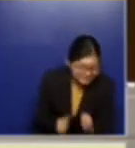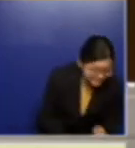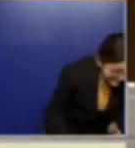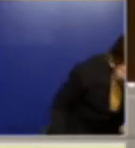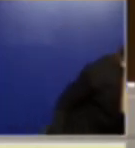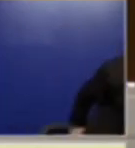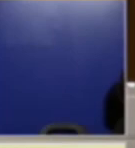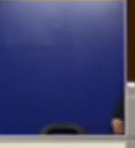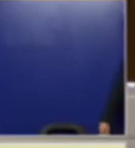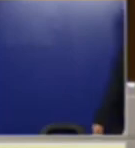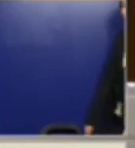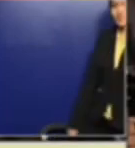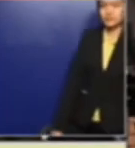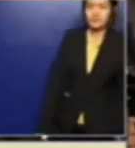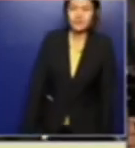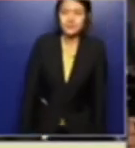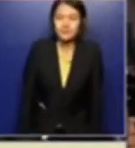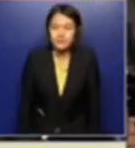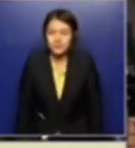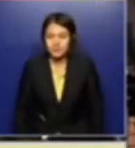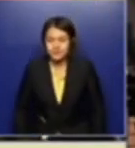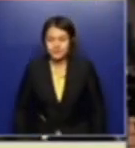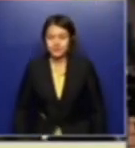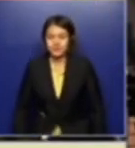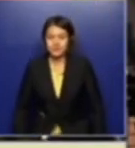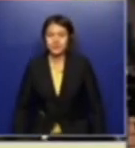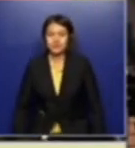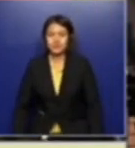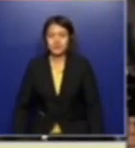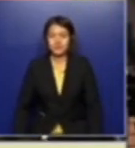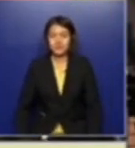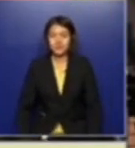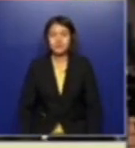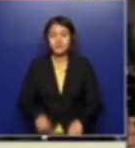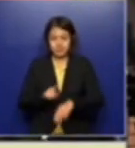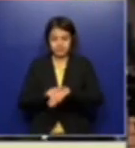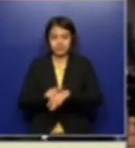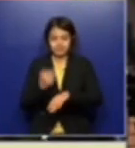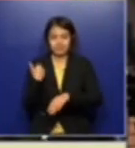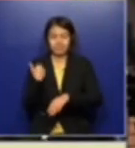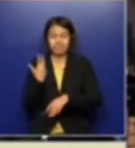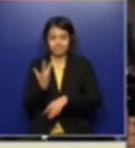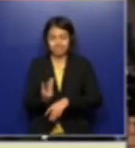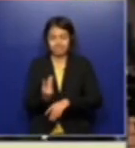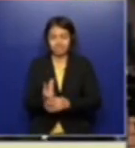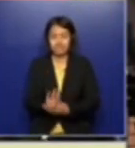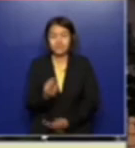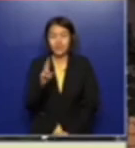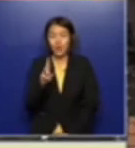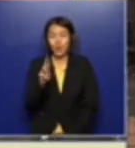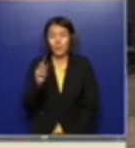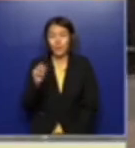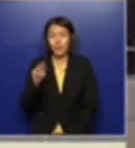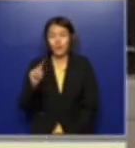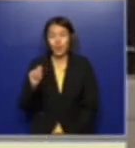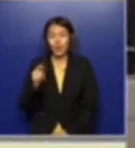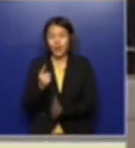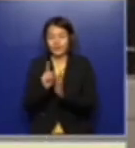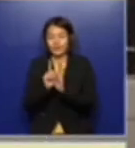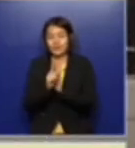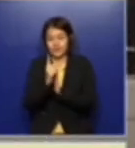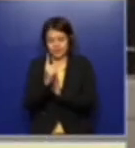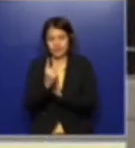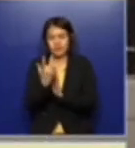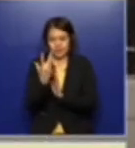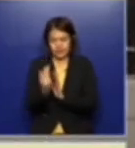ธานครับขออนุญาตครับ คุณโรงงานยังมีเวลาคุณอยู่นะครับแต่ว่ารัฐมนตรีเนี่ยเหลือเวลาไม่ถึง1นาทีจะเผื่อให้ท่านหน่อยนะครับคุณโ